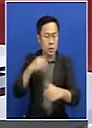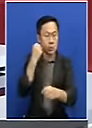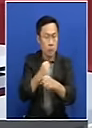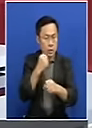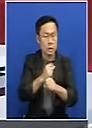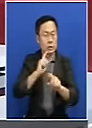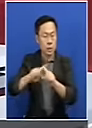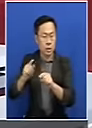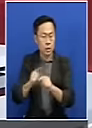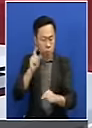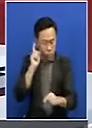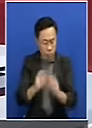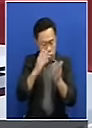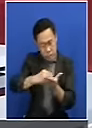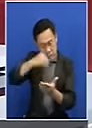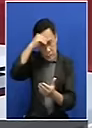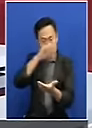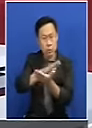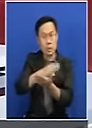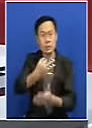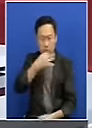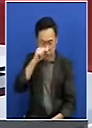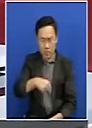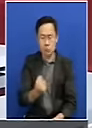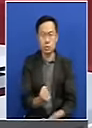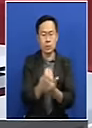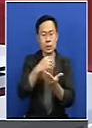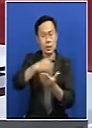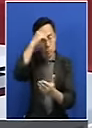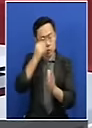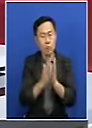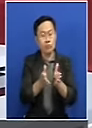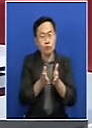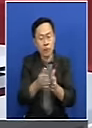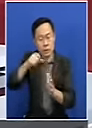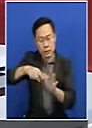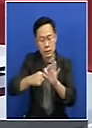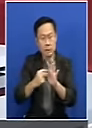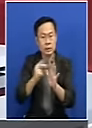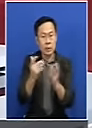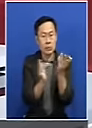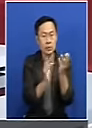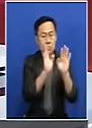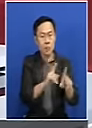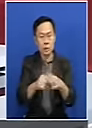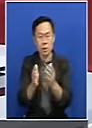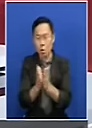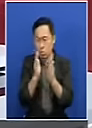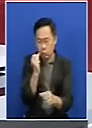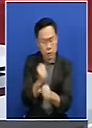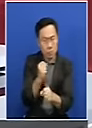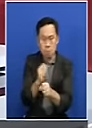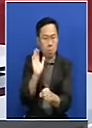างก็ต้องอาศัยความรู้ความสามารถจากโรงเรียนอาชีวะนี่แหละครับอย ่ างงานช่างงานเทคนิคบางอย่างกลายเป็นแรงงานขาดแคลนด้วยซ้ำไป จ